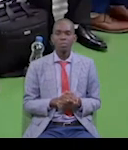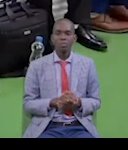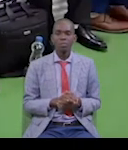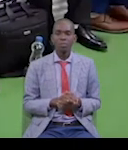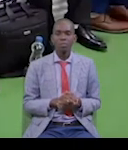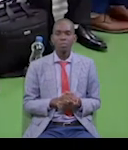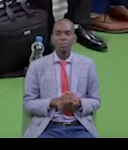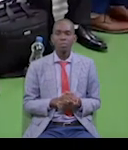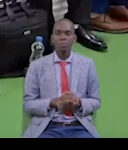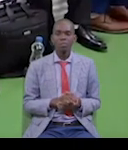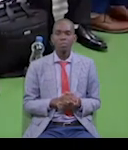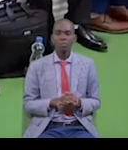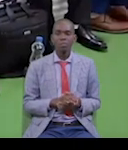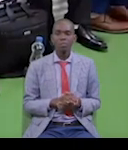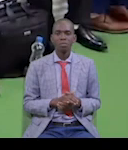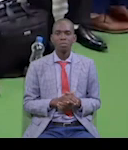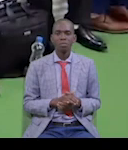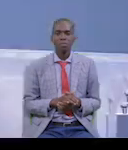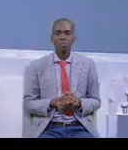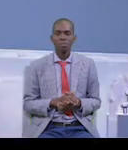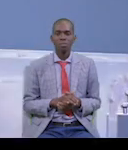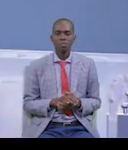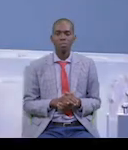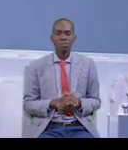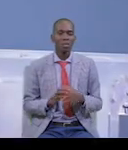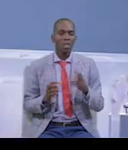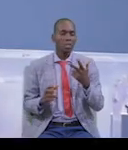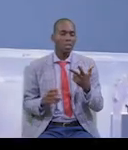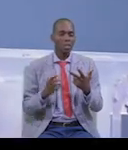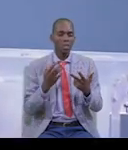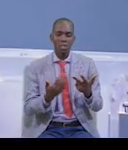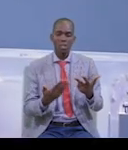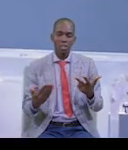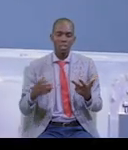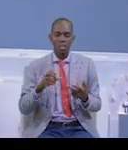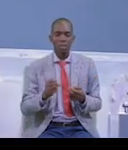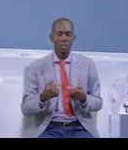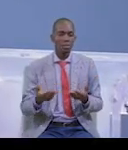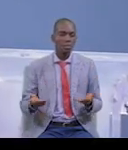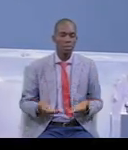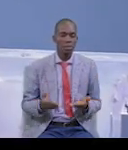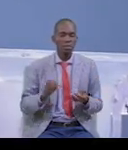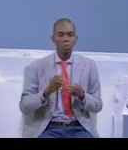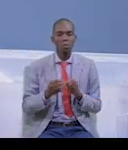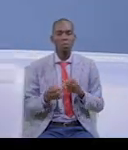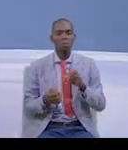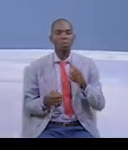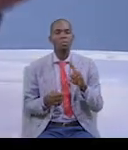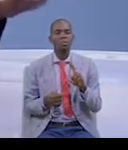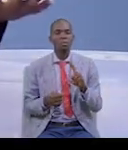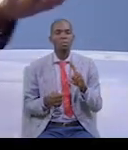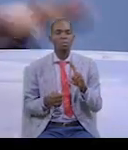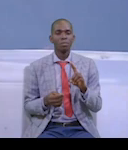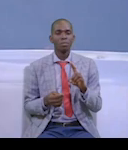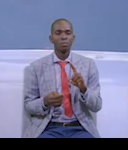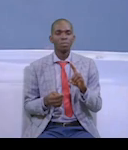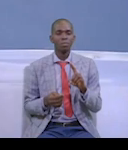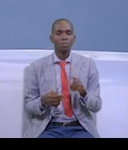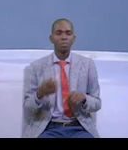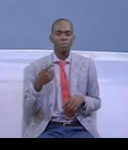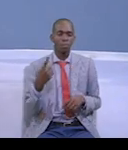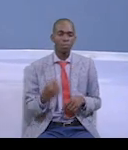కేవలం అంత్య దినము కోసమే. Look at three things here. ఇక్కడ మూడు సంగతులు గమనించండి. Number one, మొదటిది, the